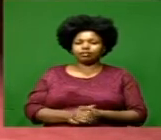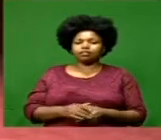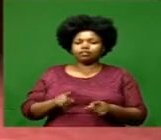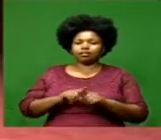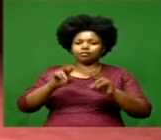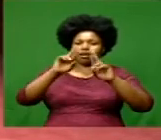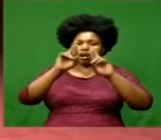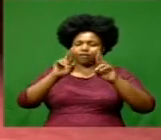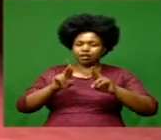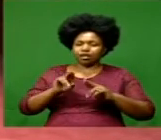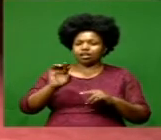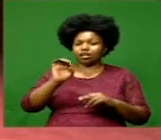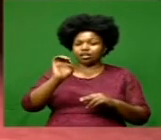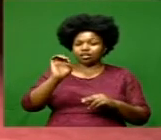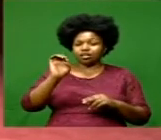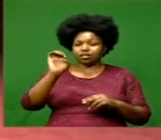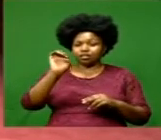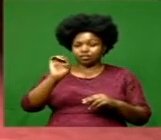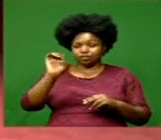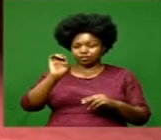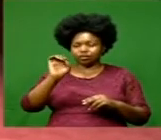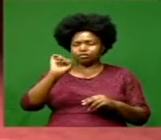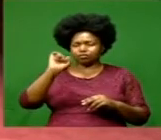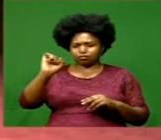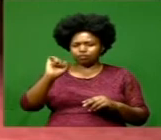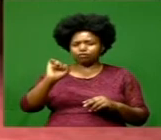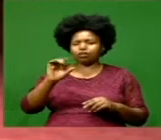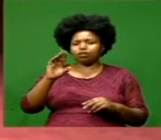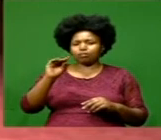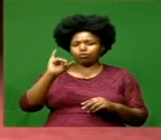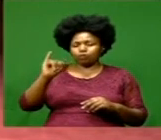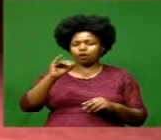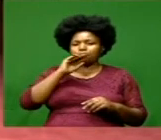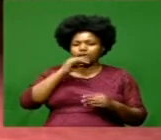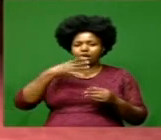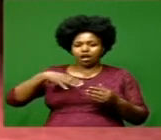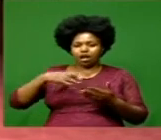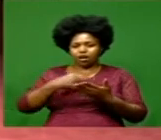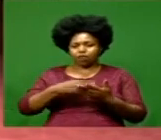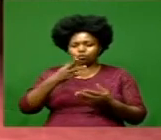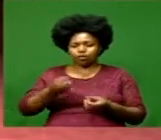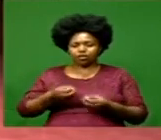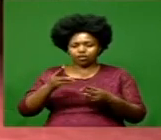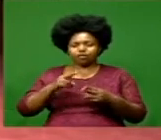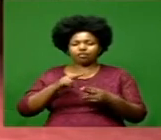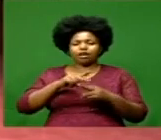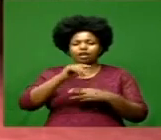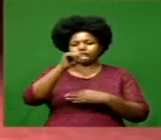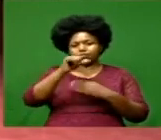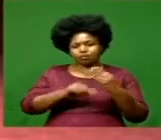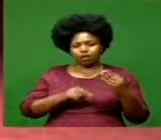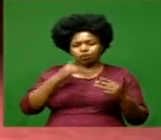nyoge le hamba yembili lulu nye lulu klanta upumage nge nyanga le dago na se yopela kanzige